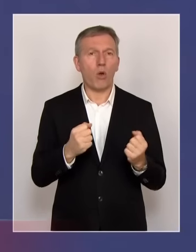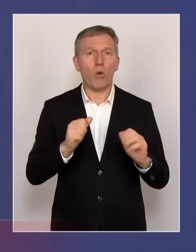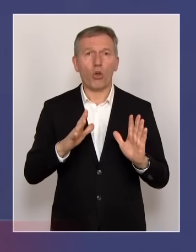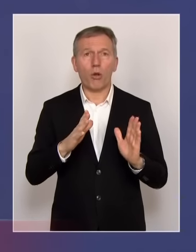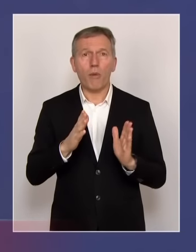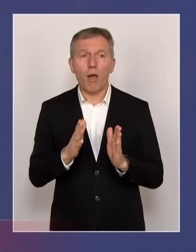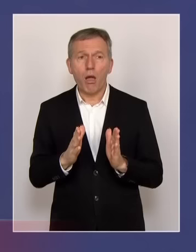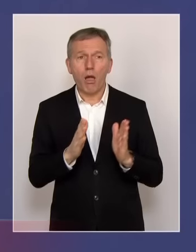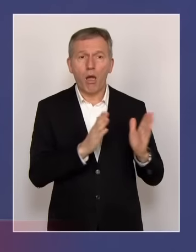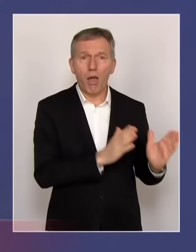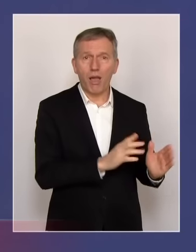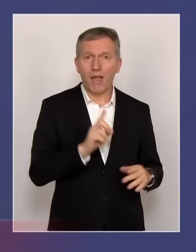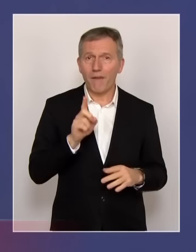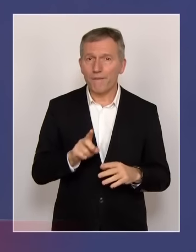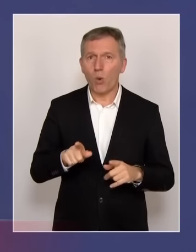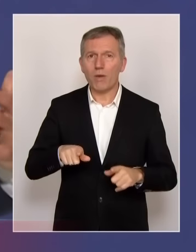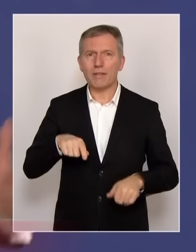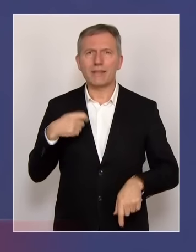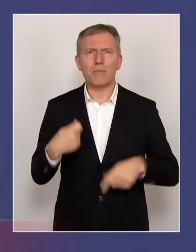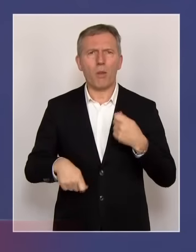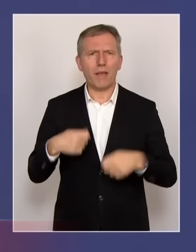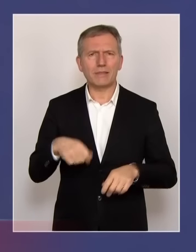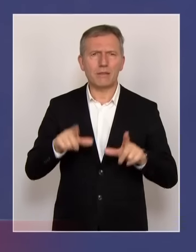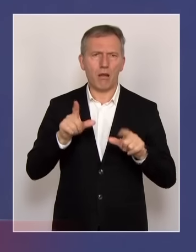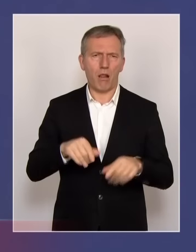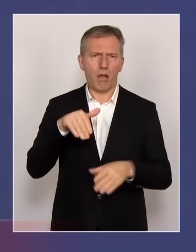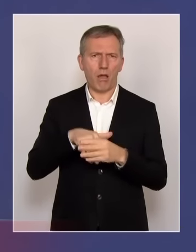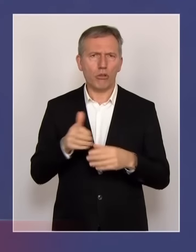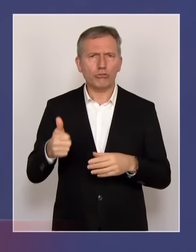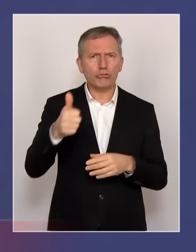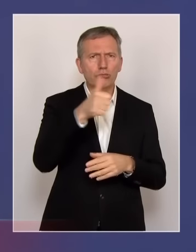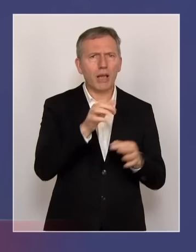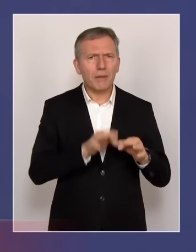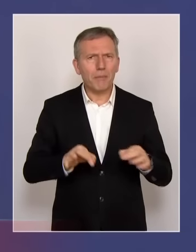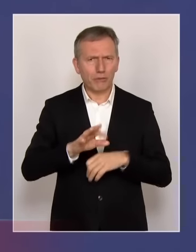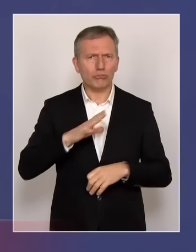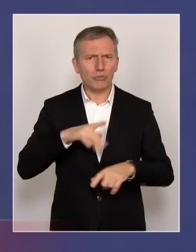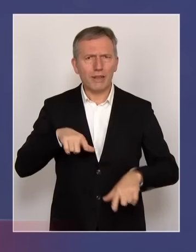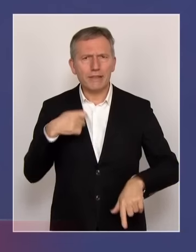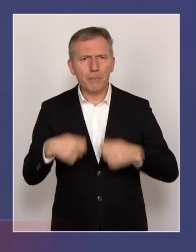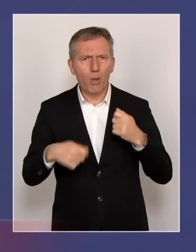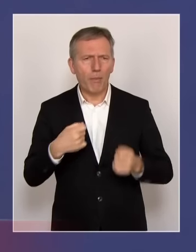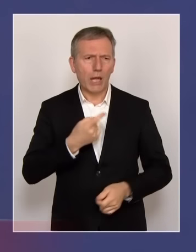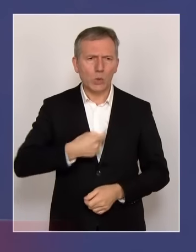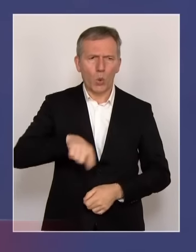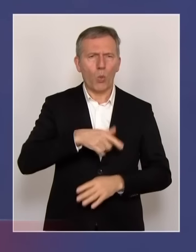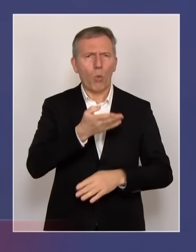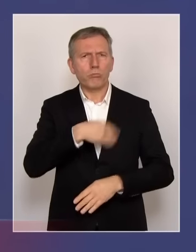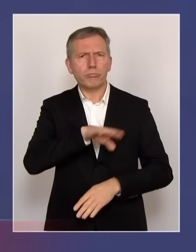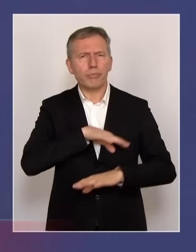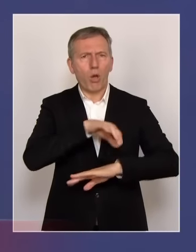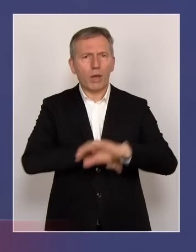une diplomatie qui va avec. La diplomatie, chaque Etat membre la porte, elle relève de nous. Mais